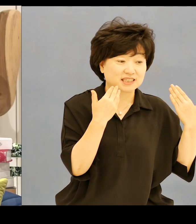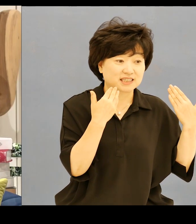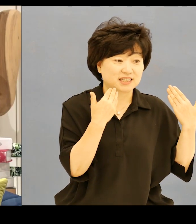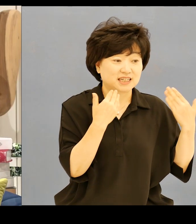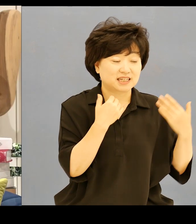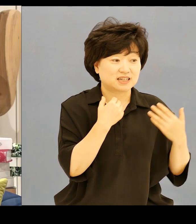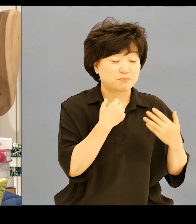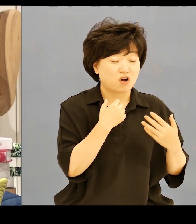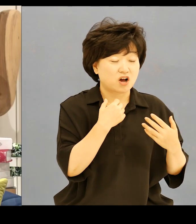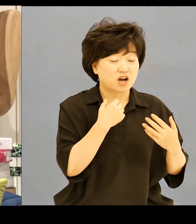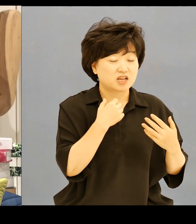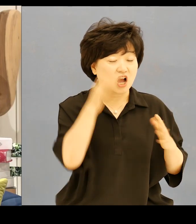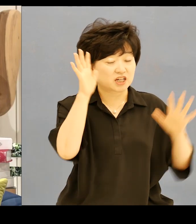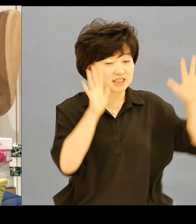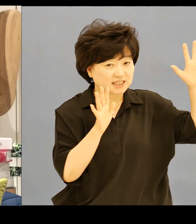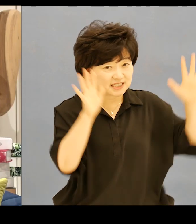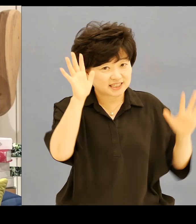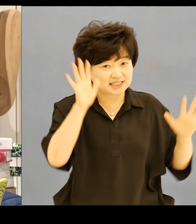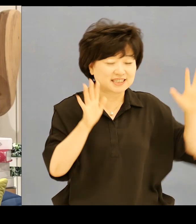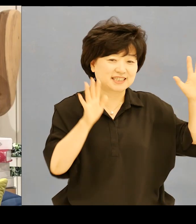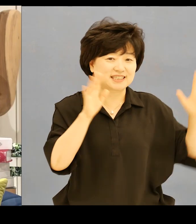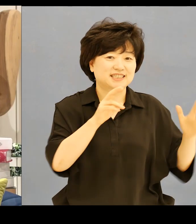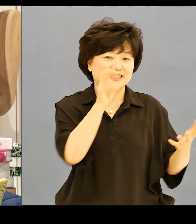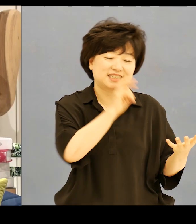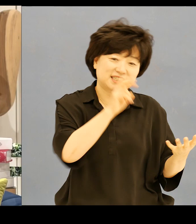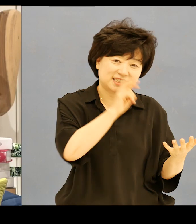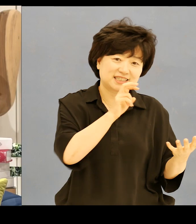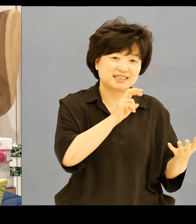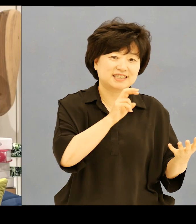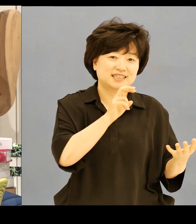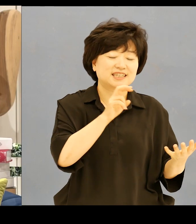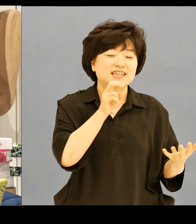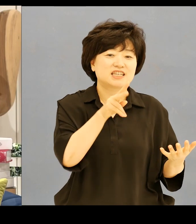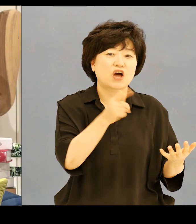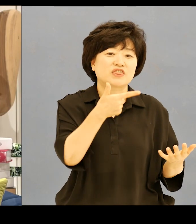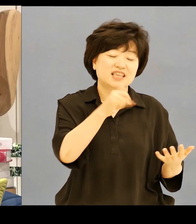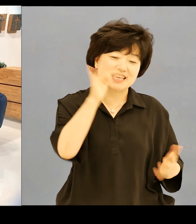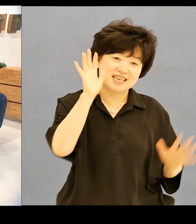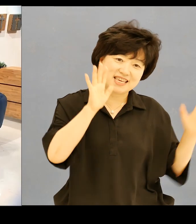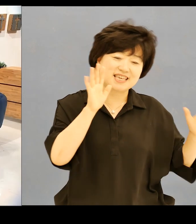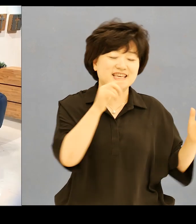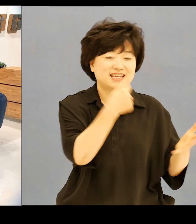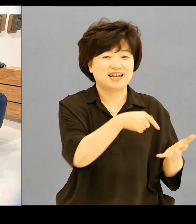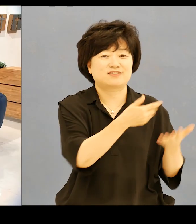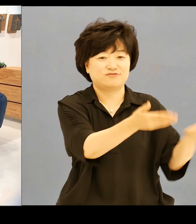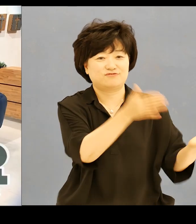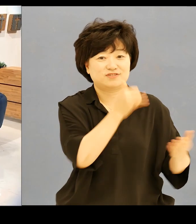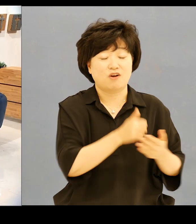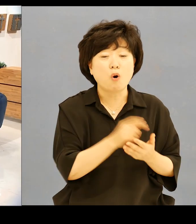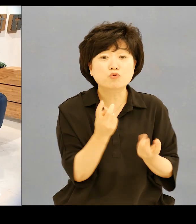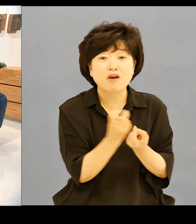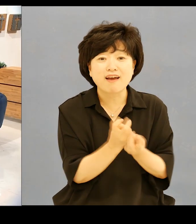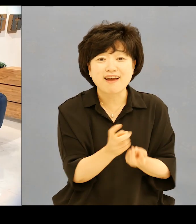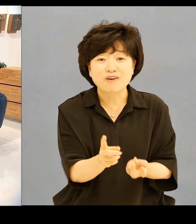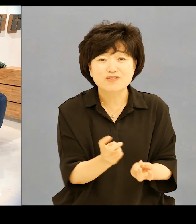연극하고 네. 이제 뮤지컬 노래랑 연기를 가르치고 있어요. 아 어떤 어떻게?